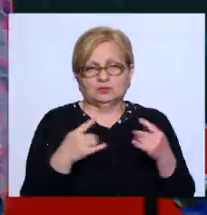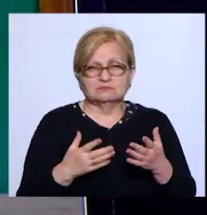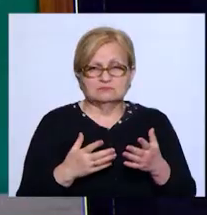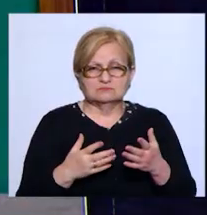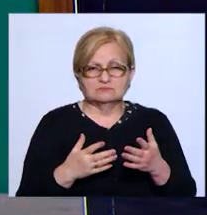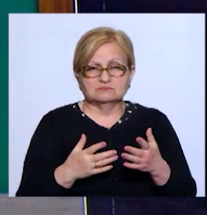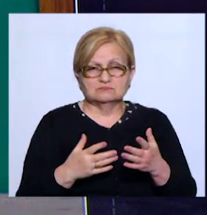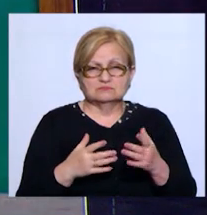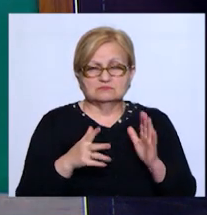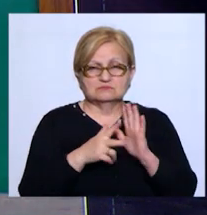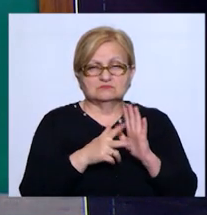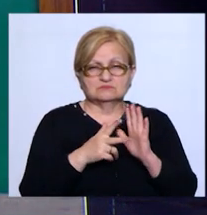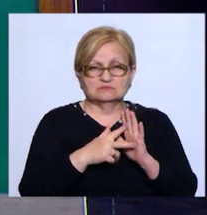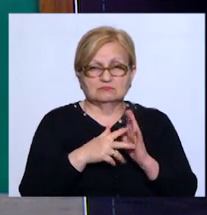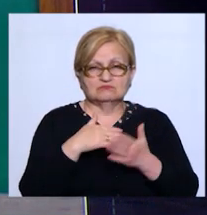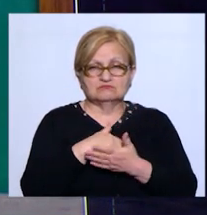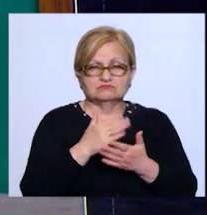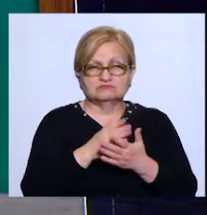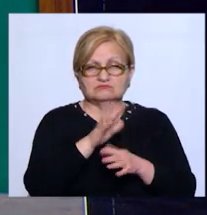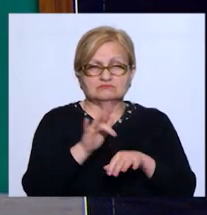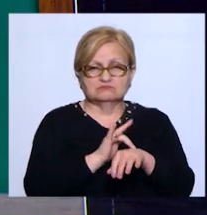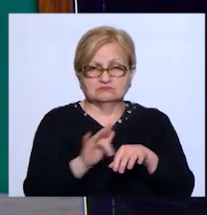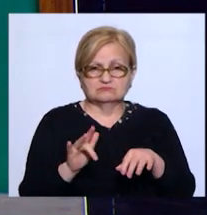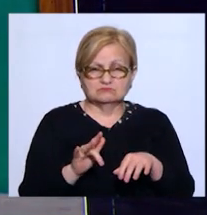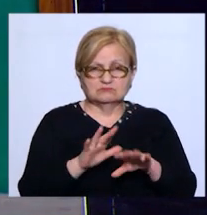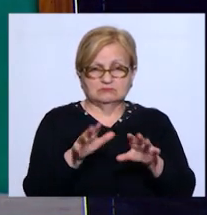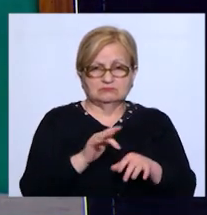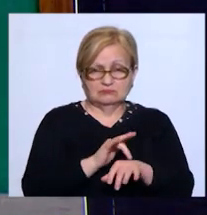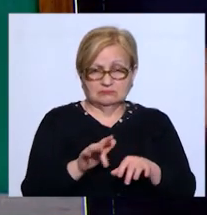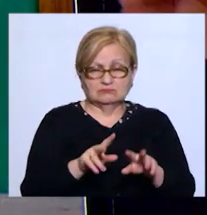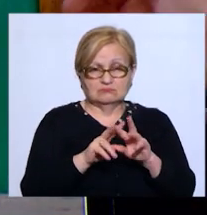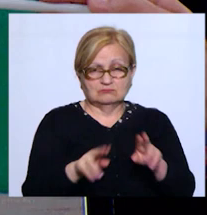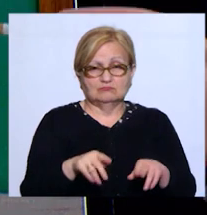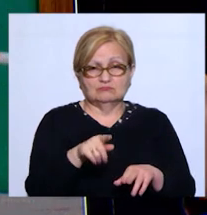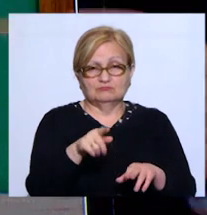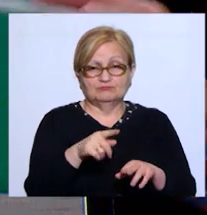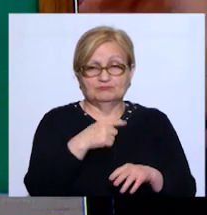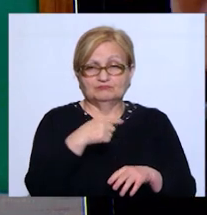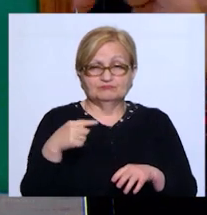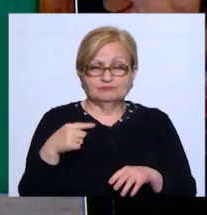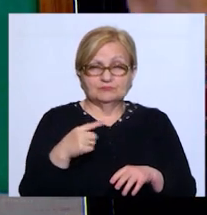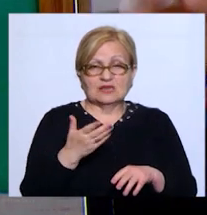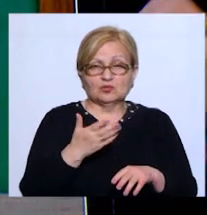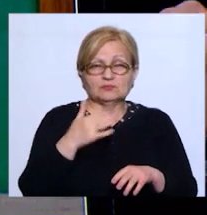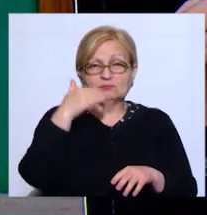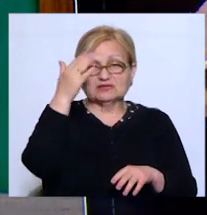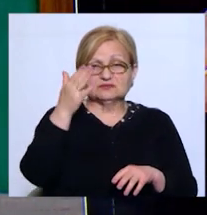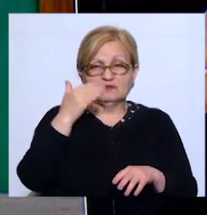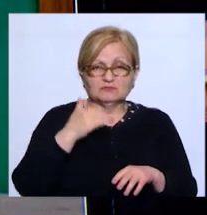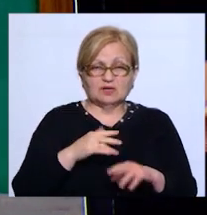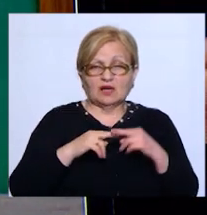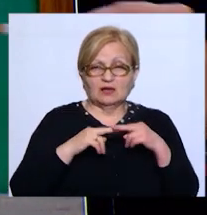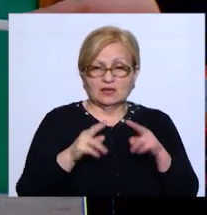ანუ 8 ნაჭრა თუ გავჭერი ხაჭაპური და 8-ვე ავიღე, მთელი ხაჭაპური ამიღია. გამოდის რომ წილადი, რომლის მრიცხველიც და